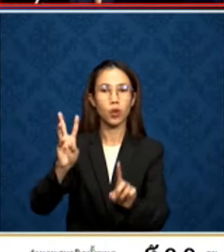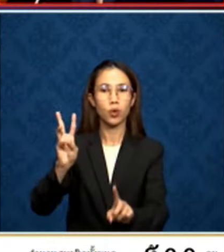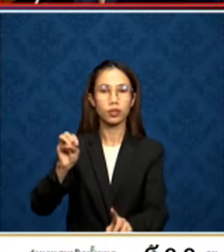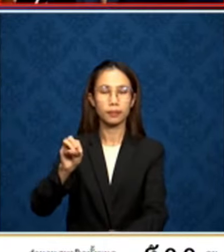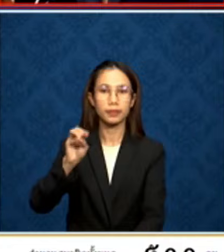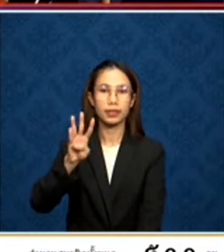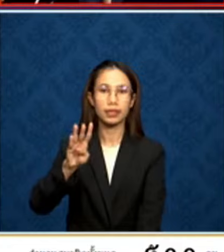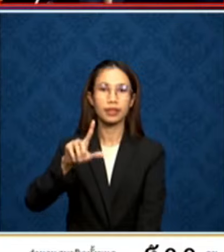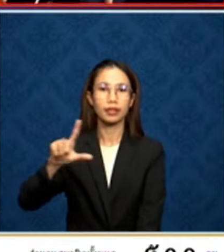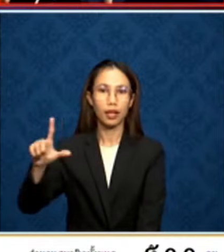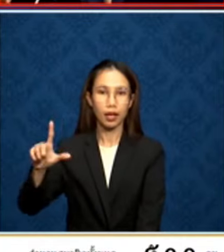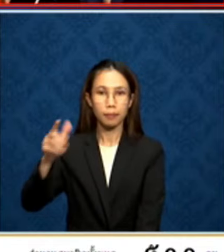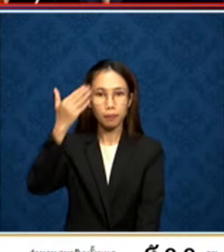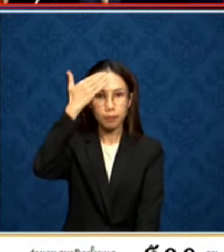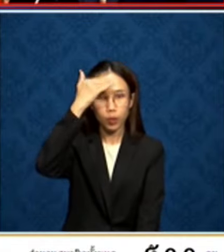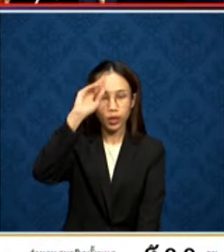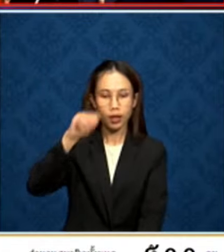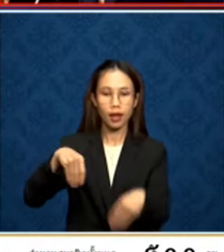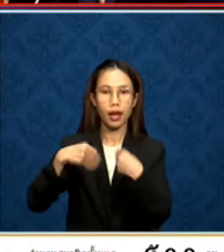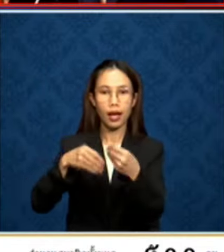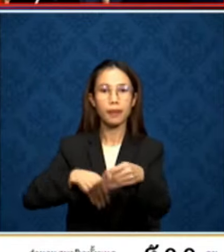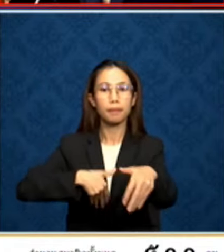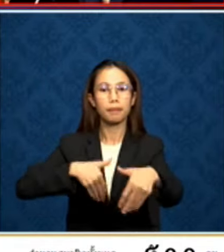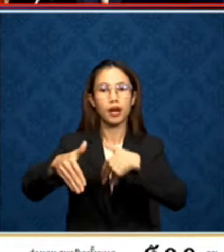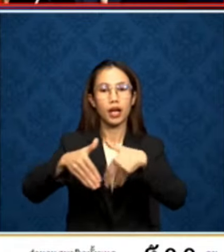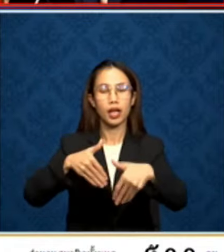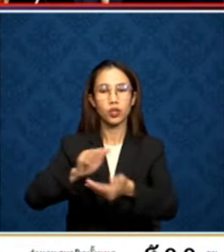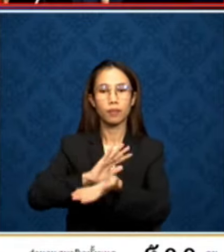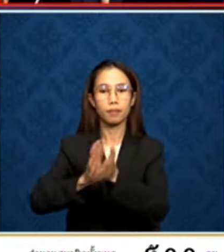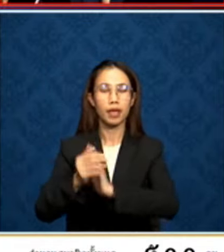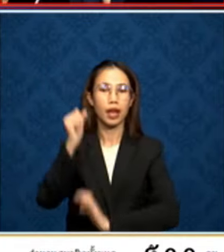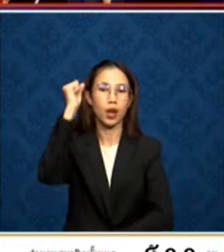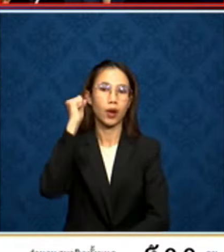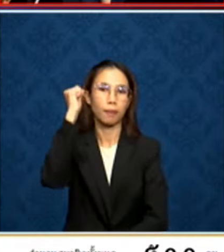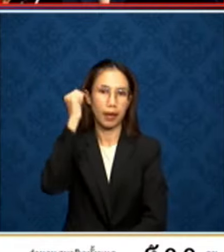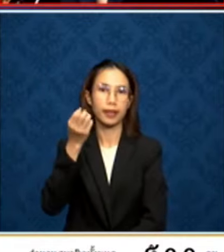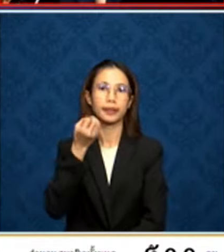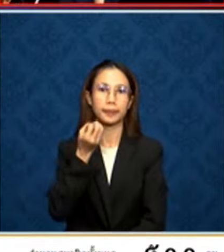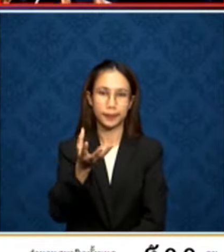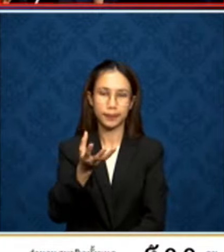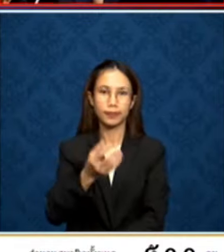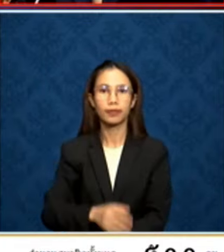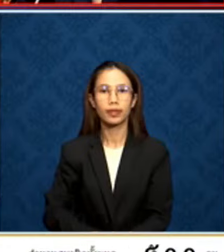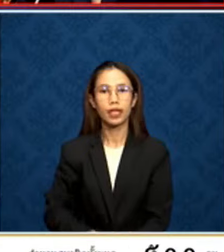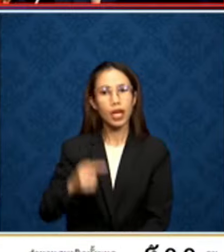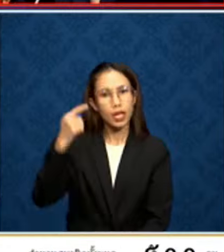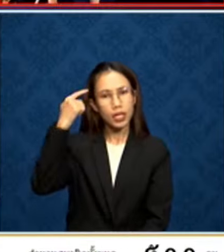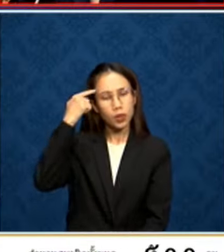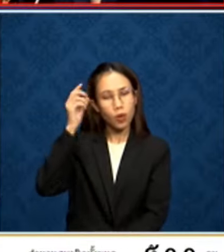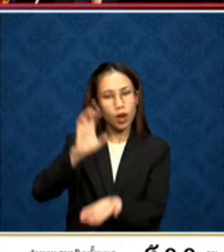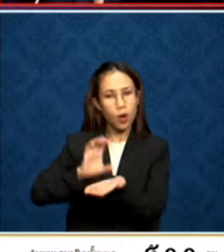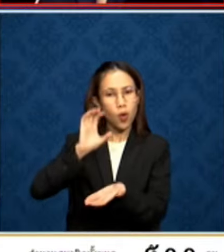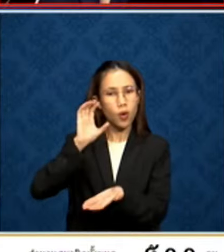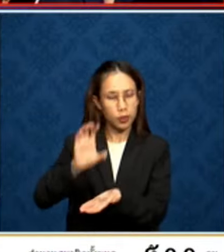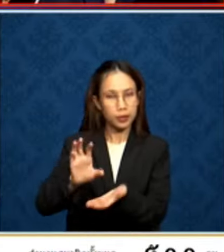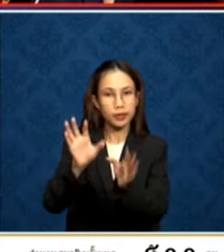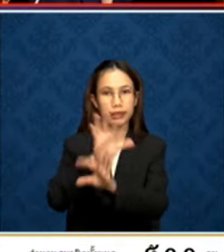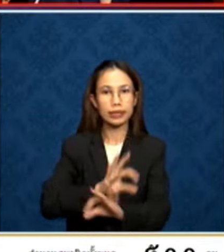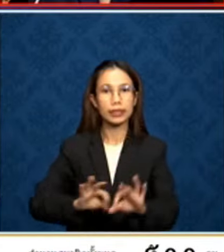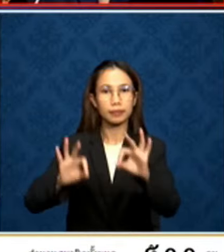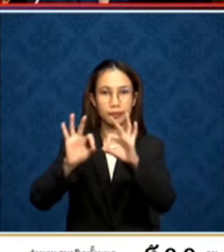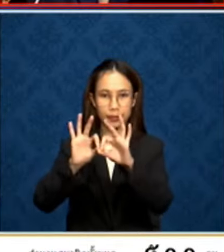ล้านบาทเพื่อที่จะให้ประชาชนหันมาใช้ระบบขนสนมวลชนให้มากขึ้นดิฉันถือว่าเป็นการลงทุนที่มีความจำเป็นและ